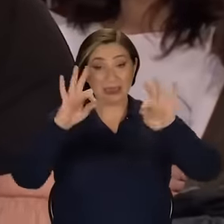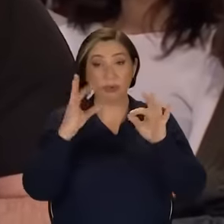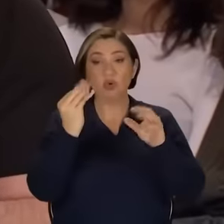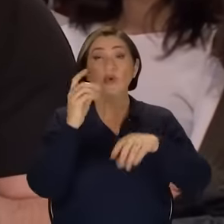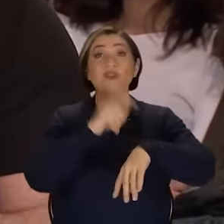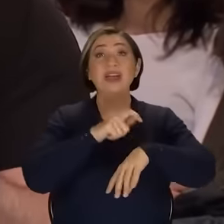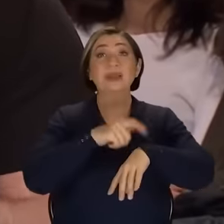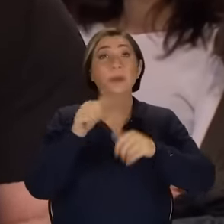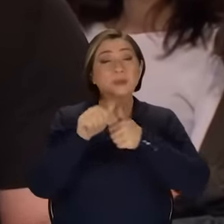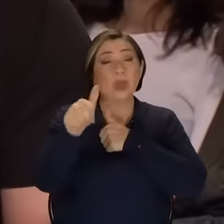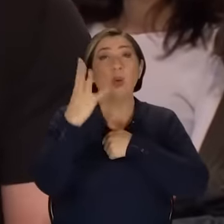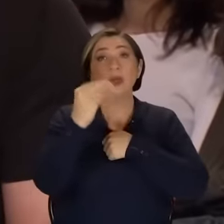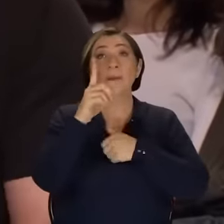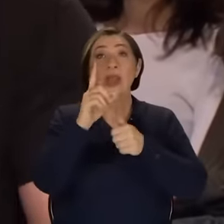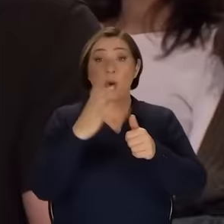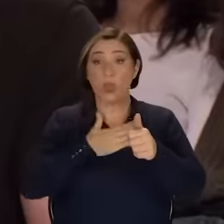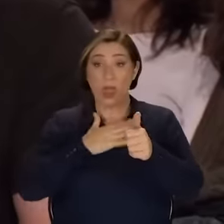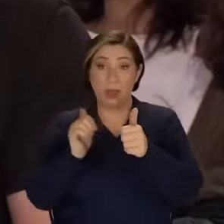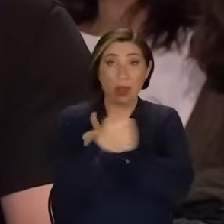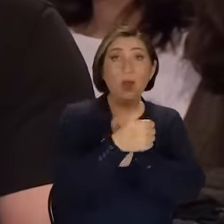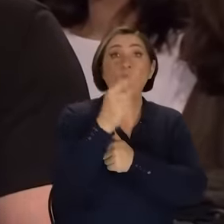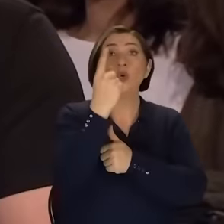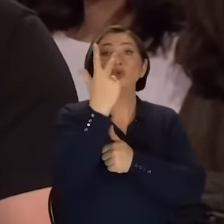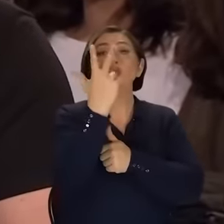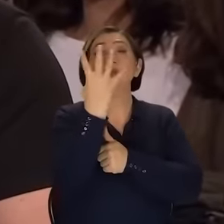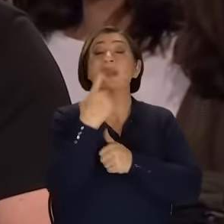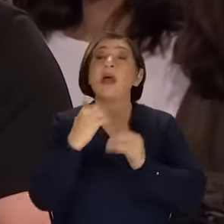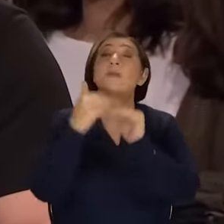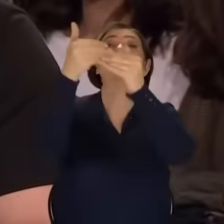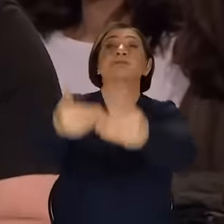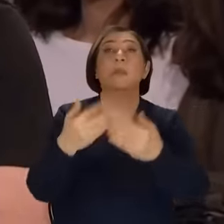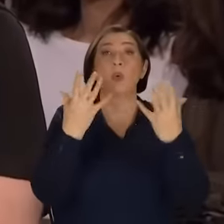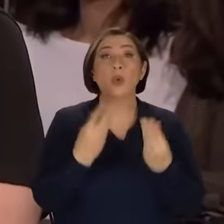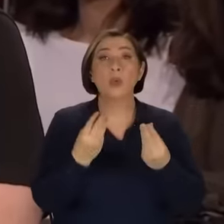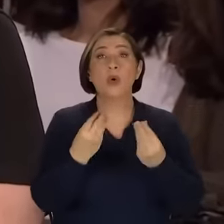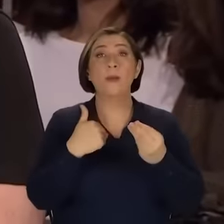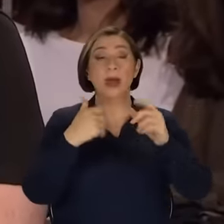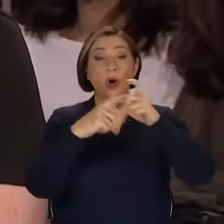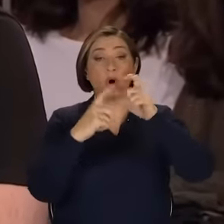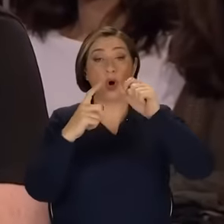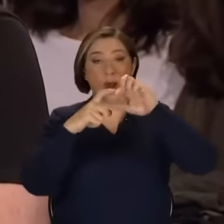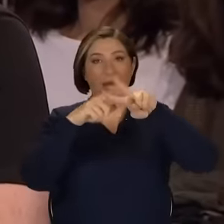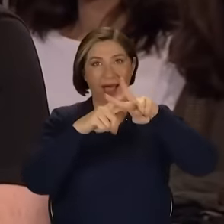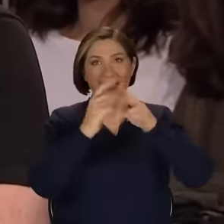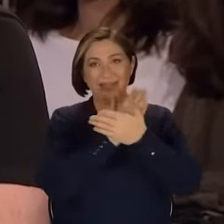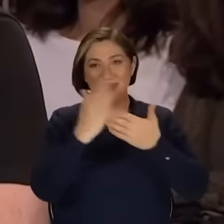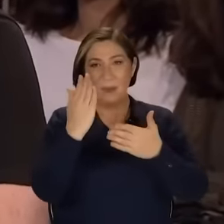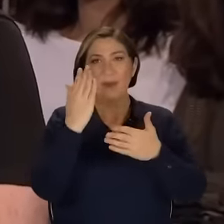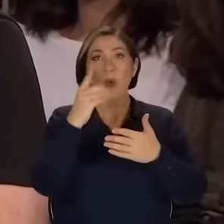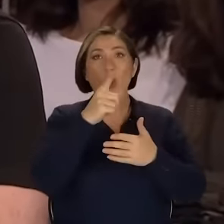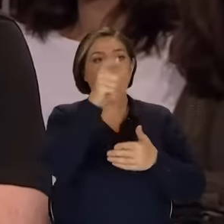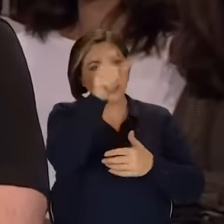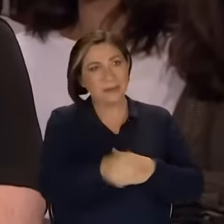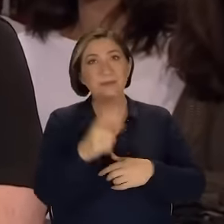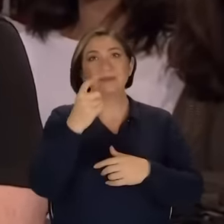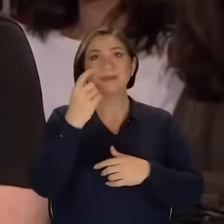çok vakit aldığı için birini öne aldığın zaman o böyle 3-4 sene ileri atılmış oluyor. Ben Gora'nın devamı, yani o karakter